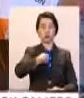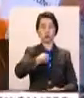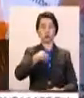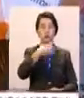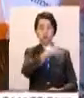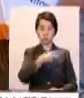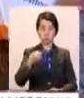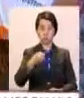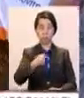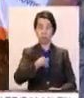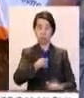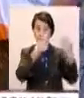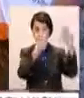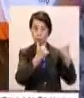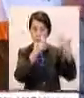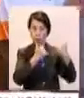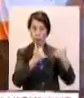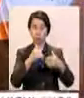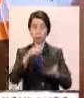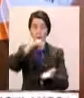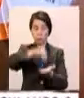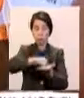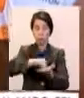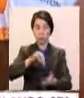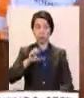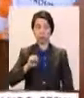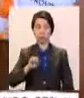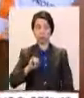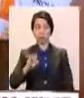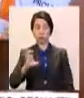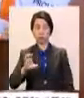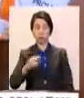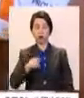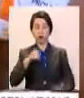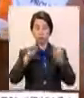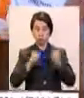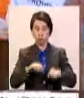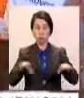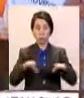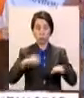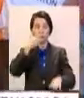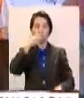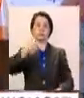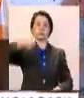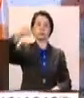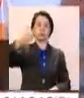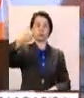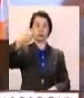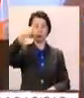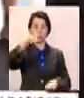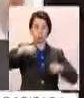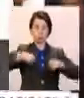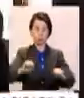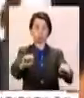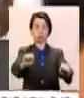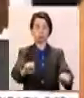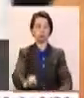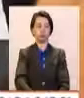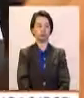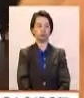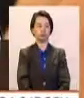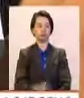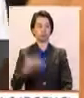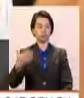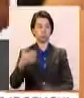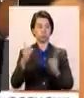So, saya harap di Sepang ni saya dapat buat yang terbaik dari segi pre-season testnya. Hafiz